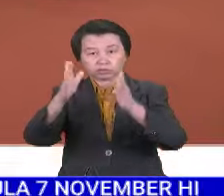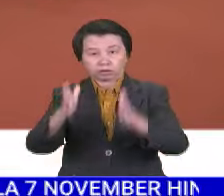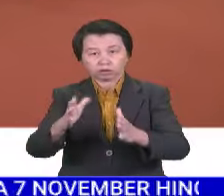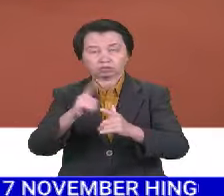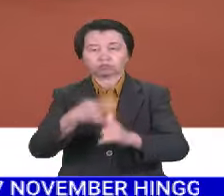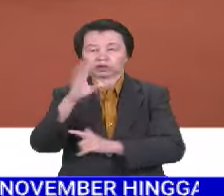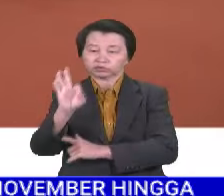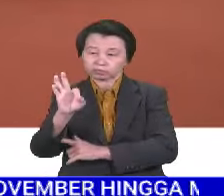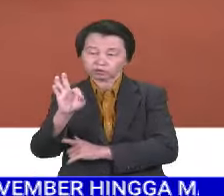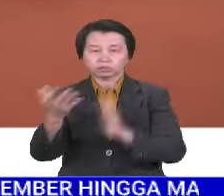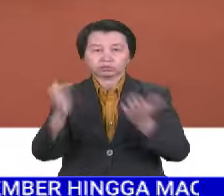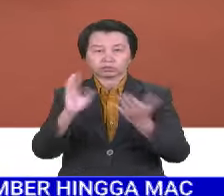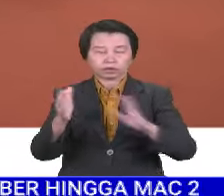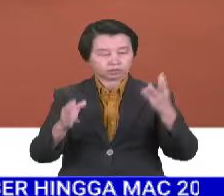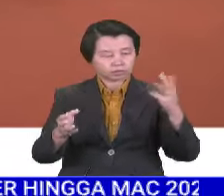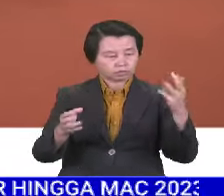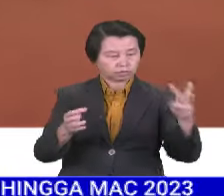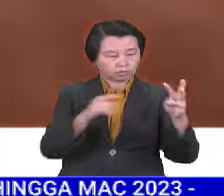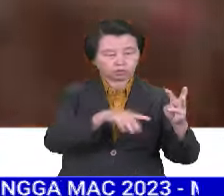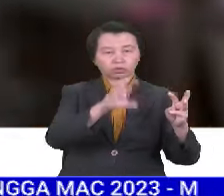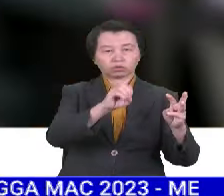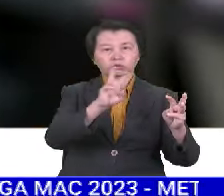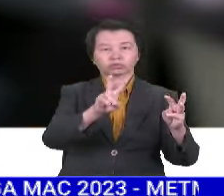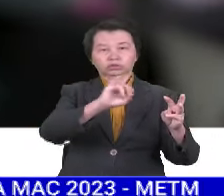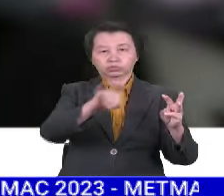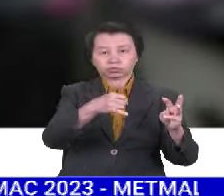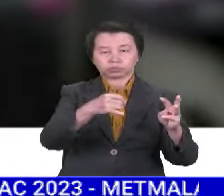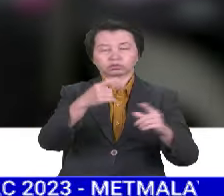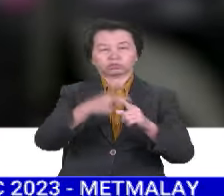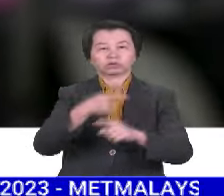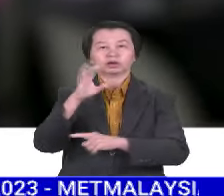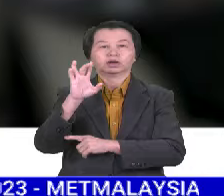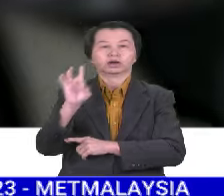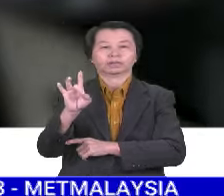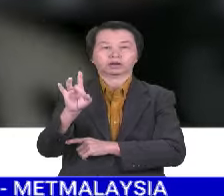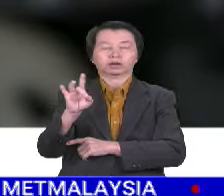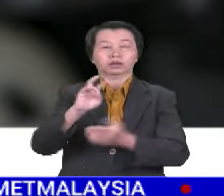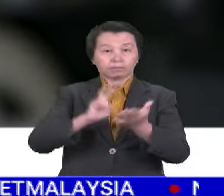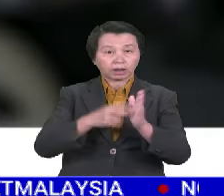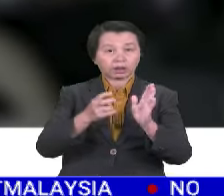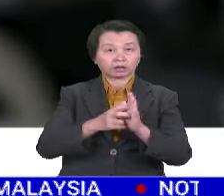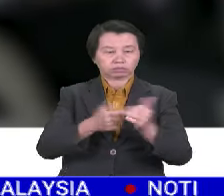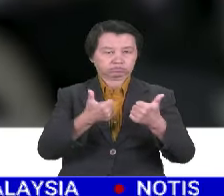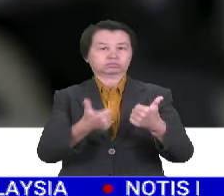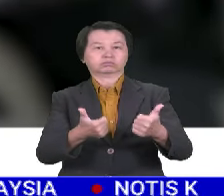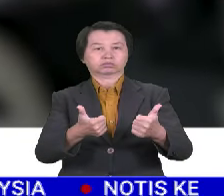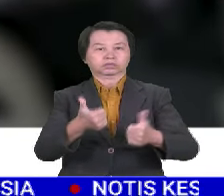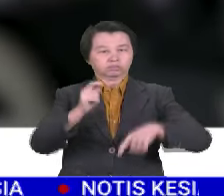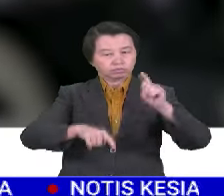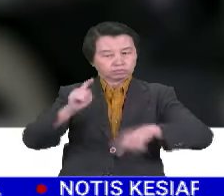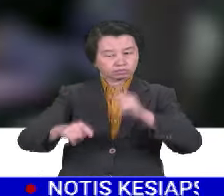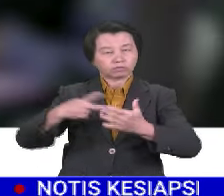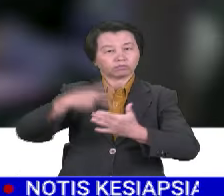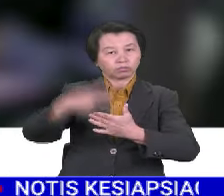pada September berbanding 16.02 juta orang pada Ogos. Ini membuktikan keberkesanan pelbagai